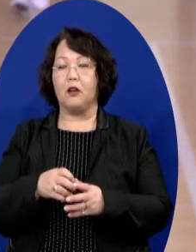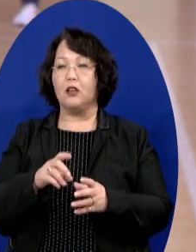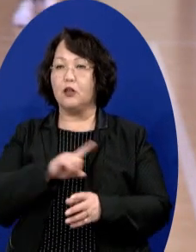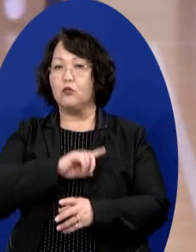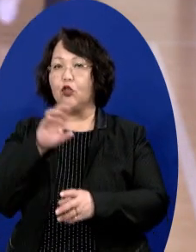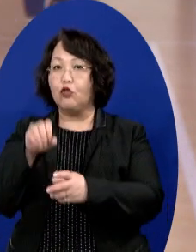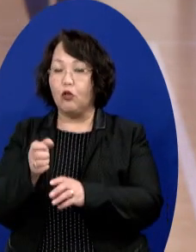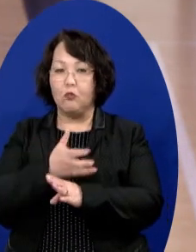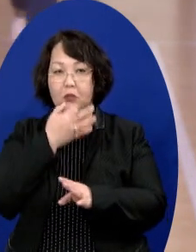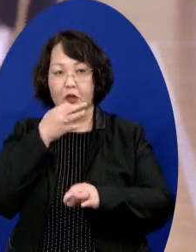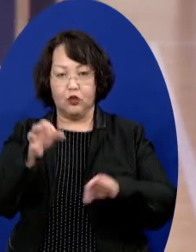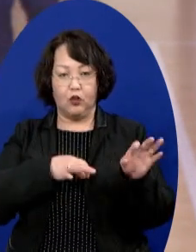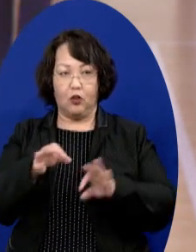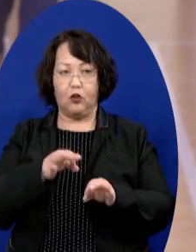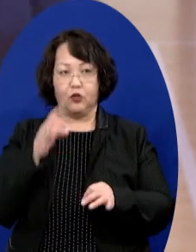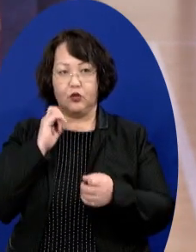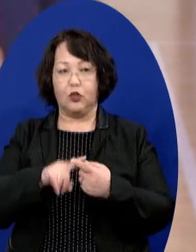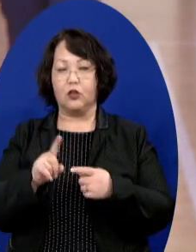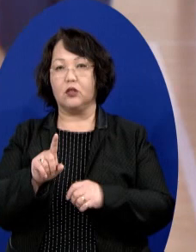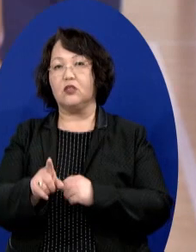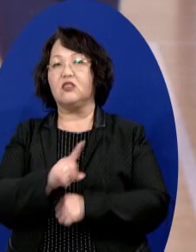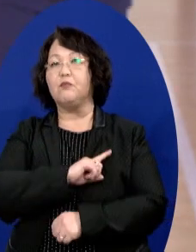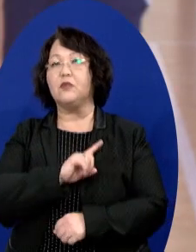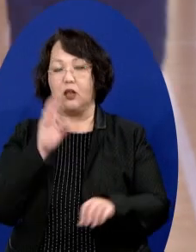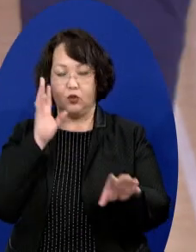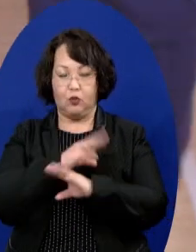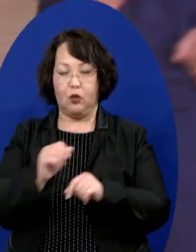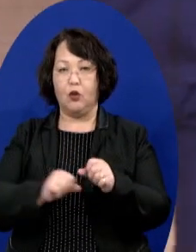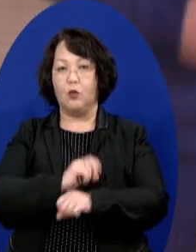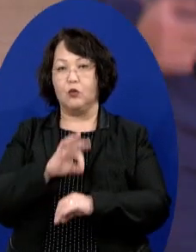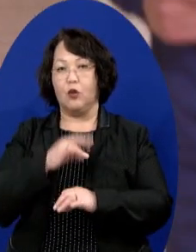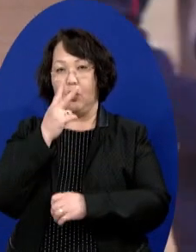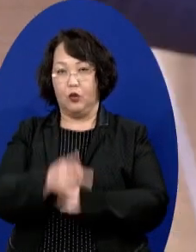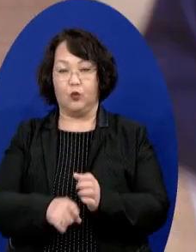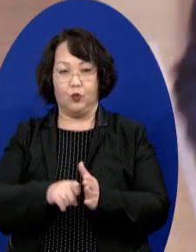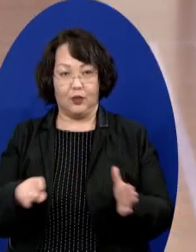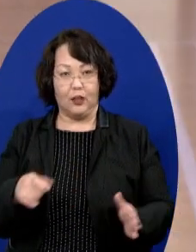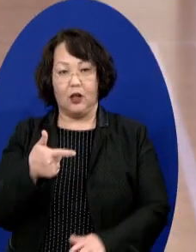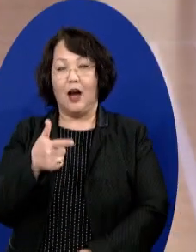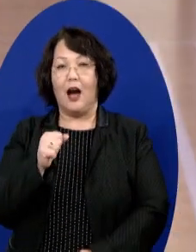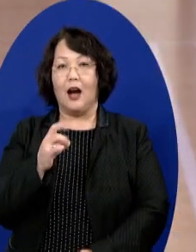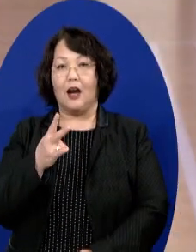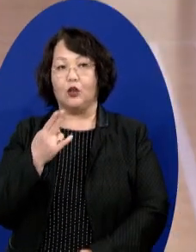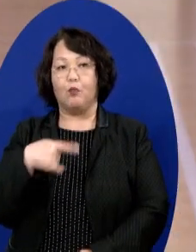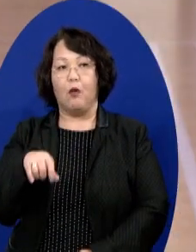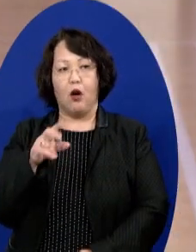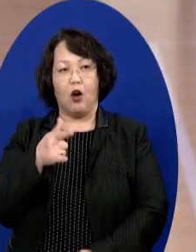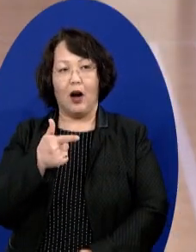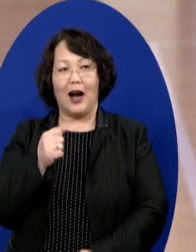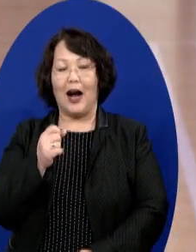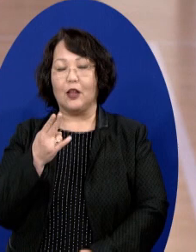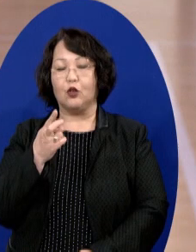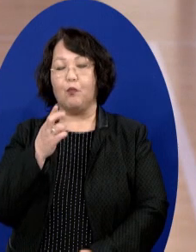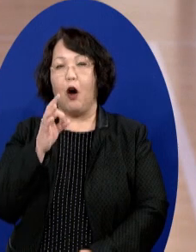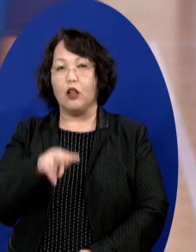энэ удаагийн тэмцээн гоцлогтой болж байгаа. Ковидын одоо 2 жилийн хугацаанд бас гандболын тэмцээн зохион байгуулагдаагүй учраас энэ